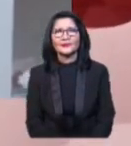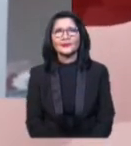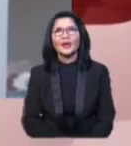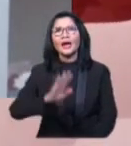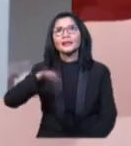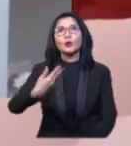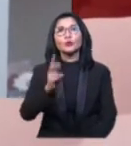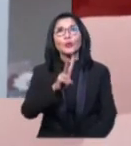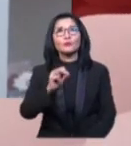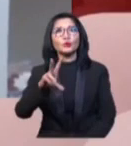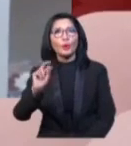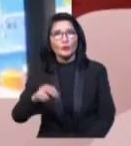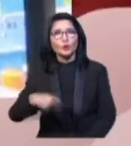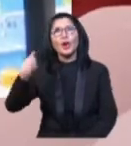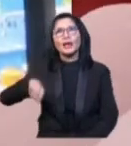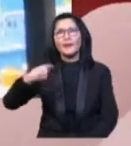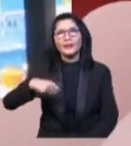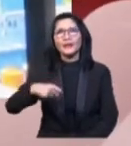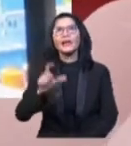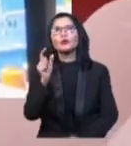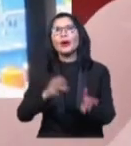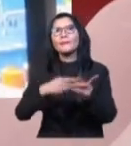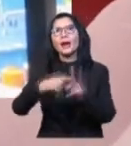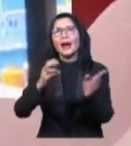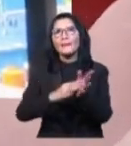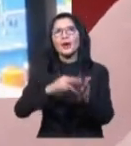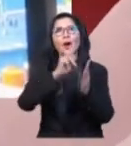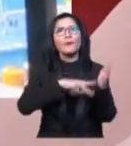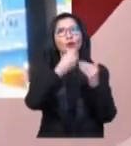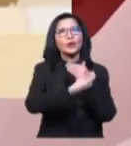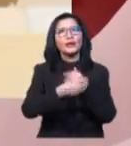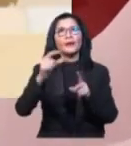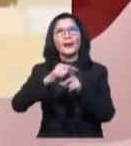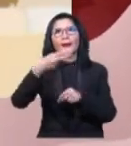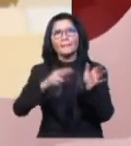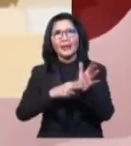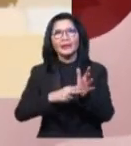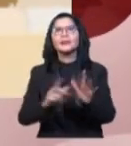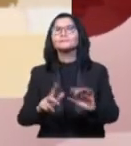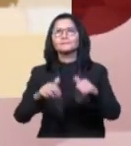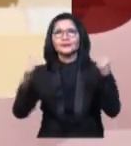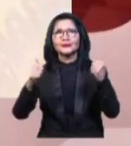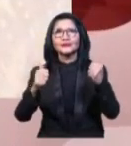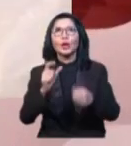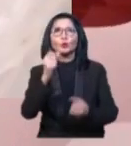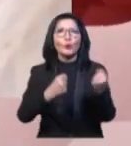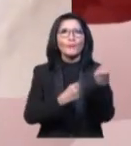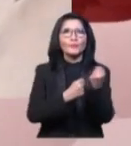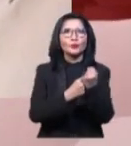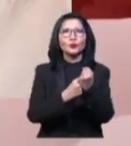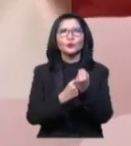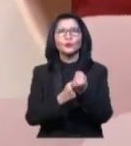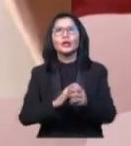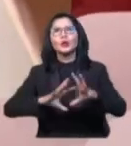Di tahun 2020, menurut Kementerian Koperasi dan UMKM, program PEN tercatat berhasil menjadi bantalan dukungan bagi